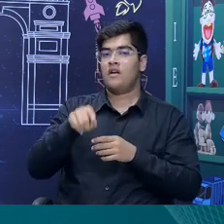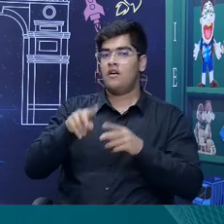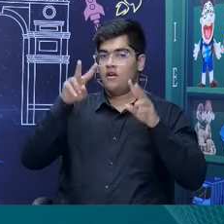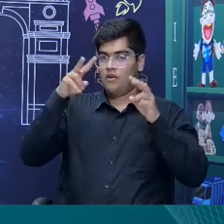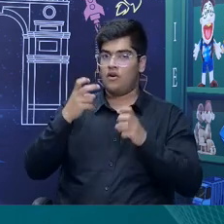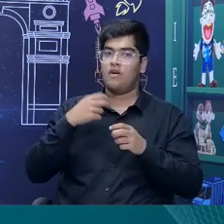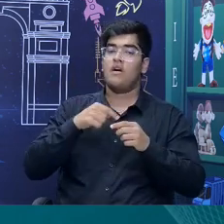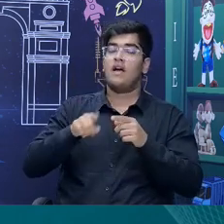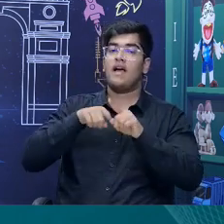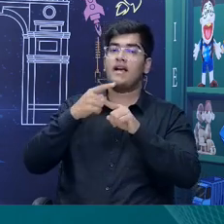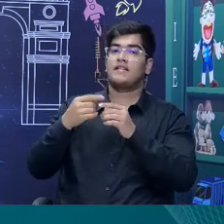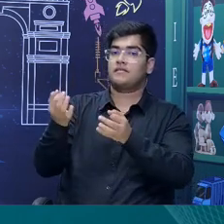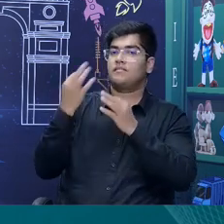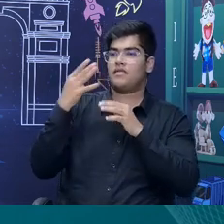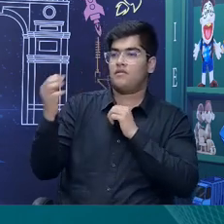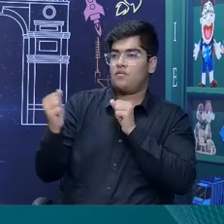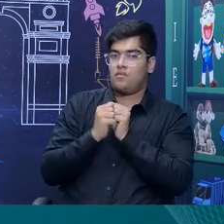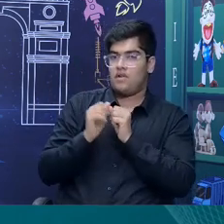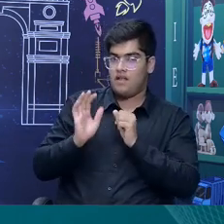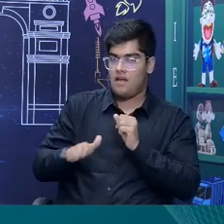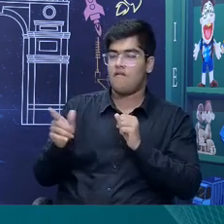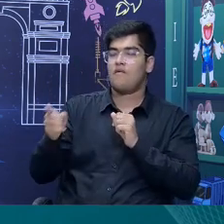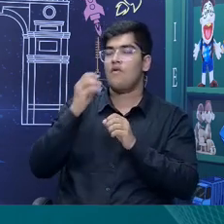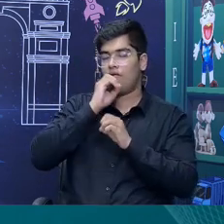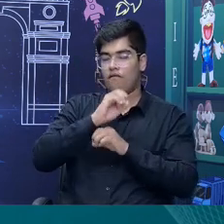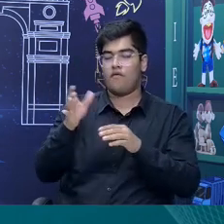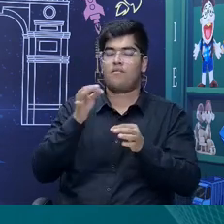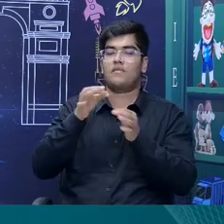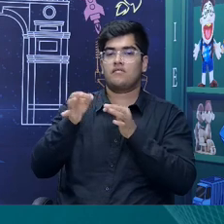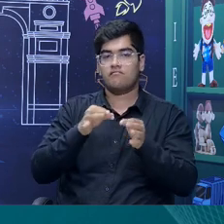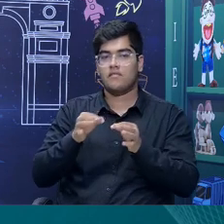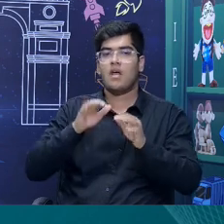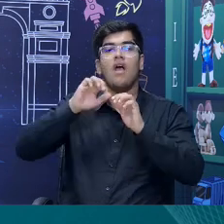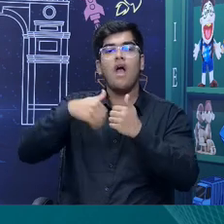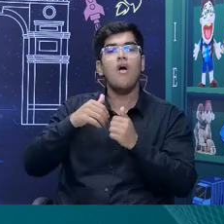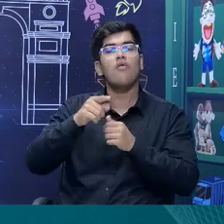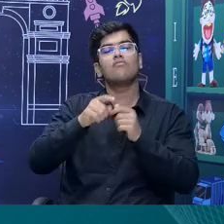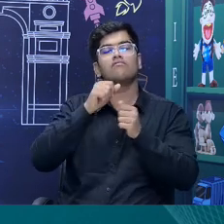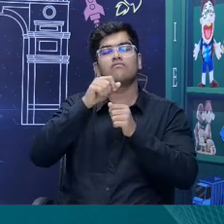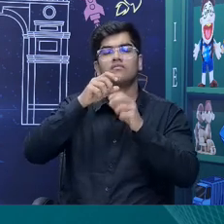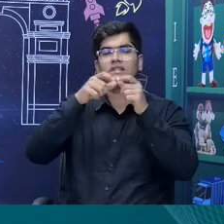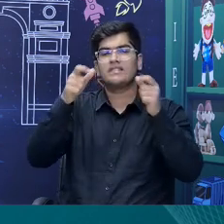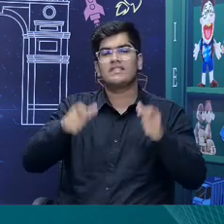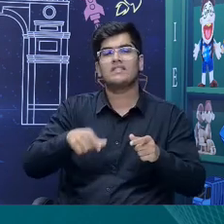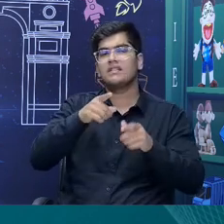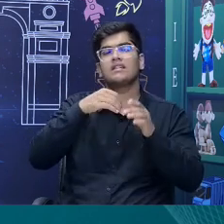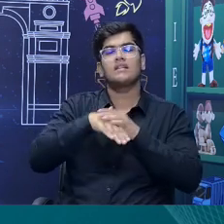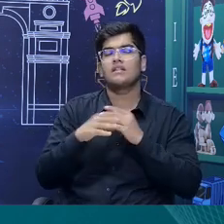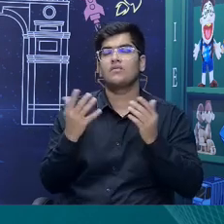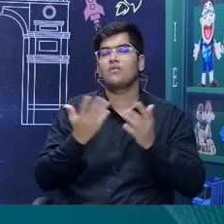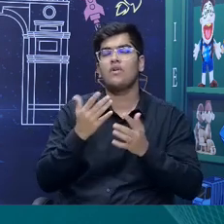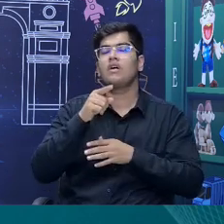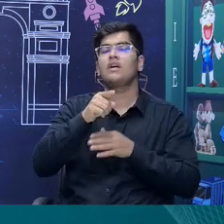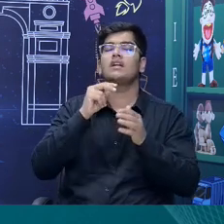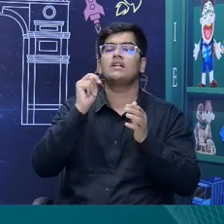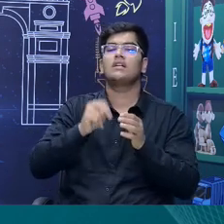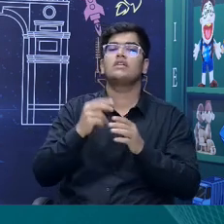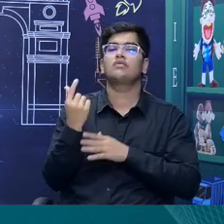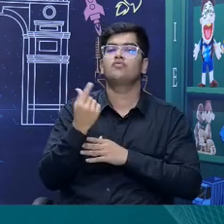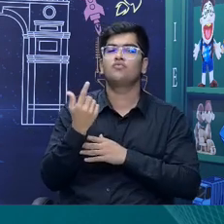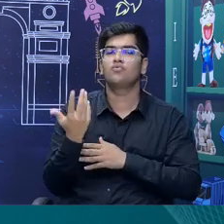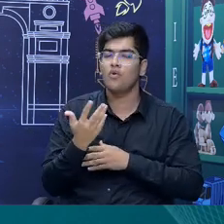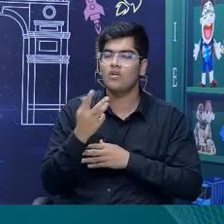एक्सपर्ट हमारे साथ हैं जो आपको डिटेल में इनफॉरमेशन देंगे की डेमोग्राफिक स्ट्रक्चर क्या होता है और कैसे उसे आप इस्तेमाल करते हैं अगर आपके मां